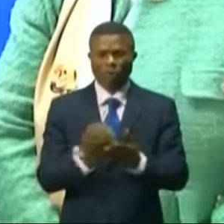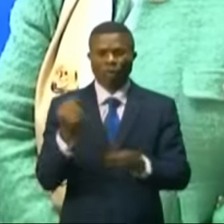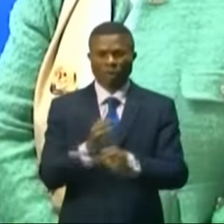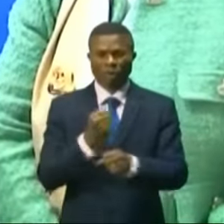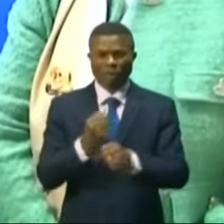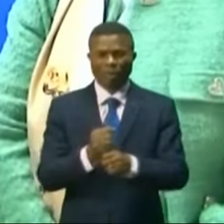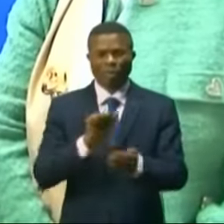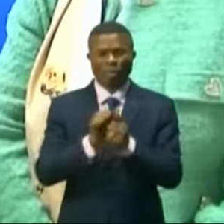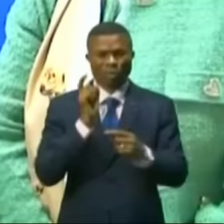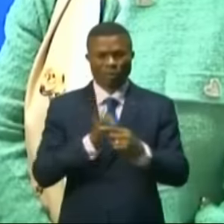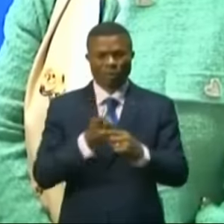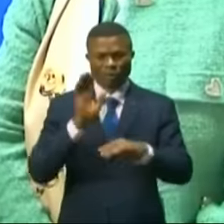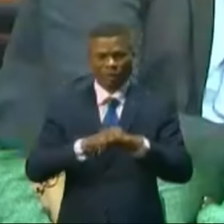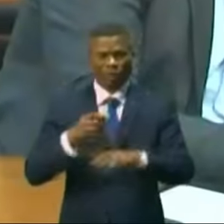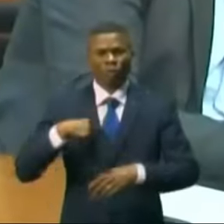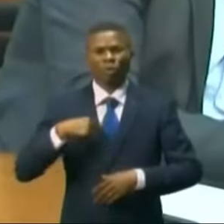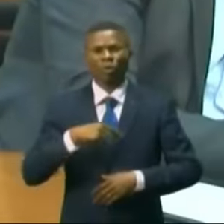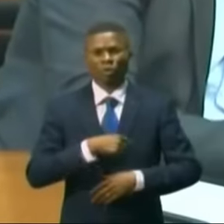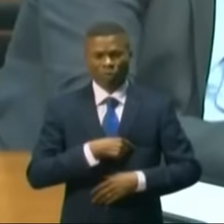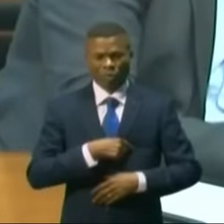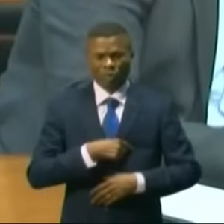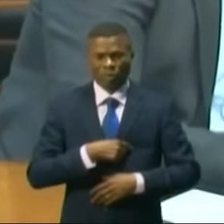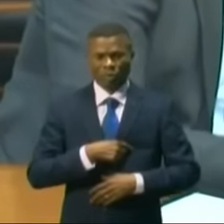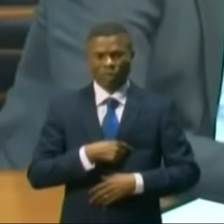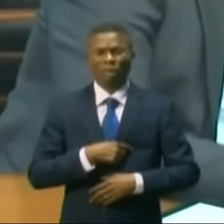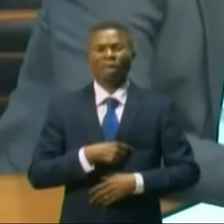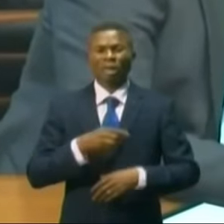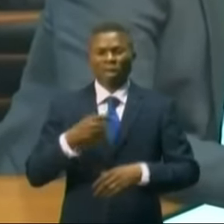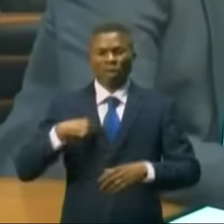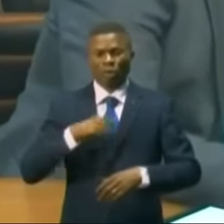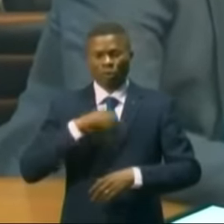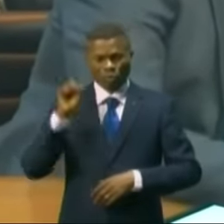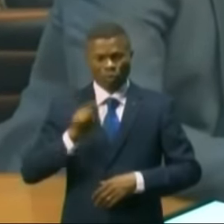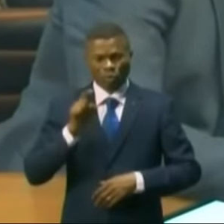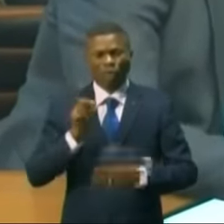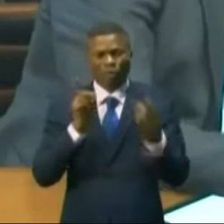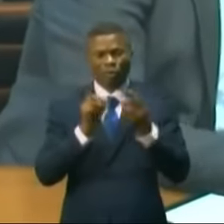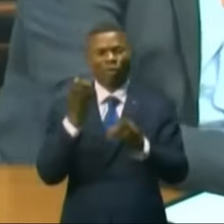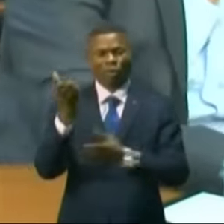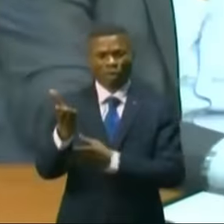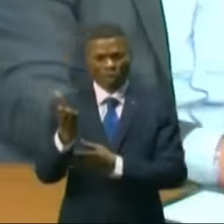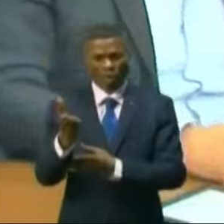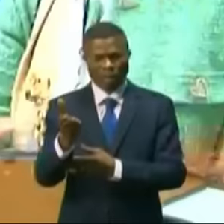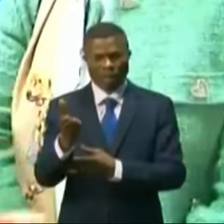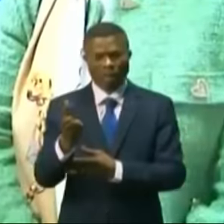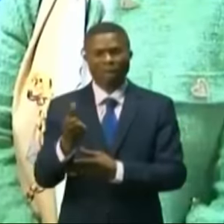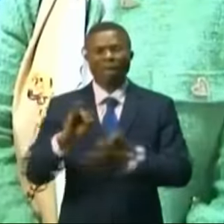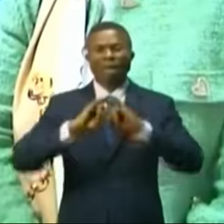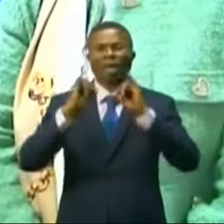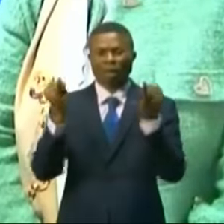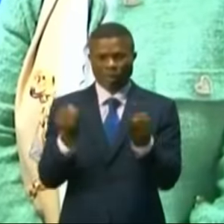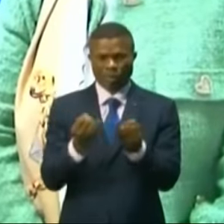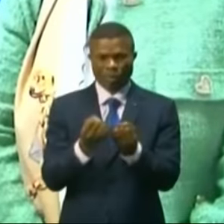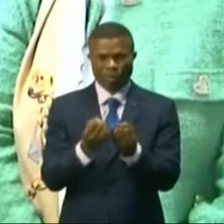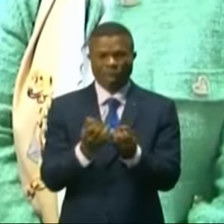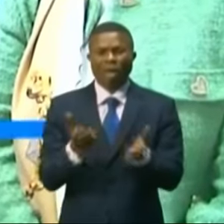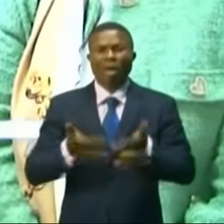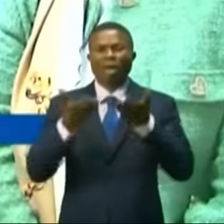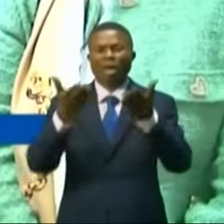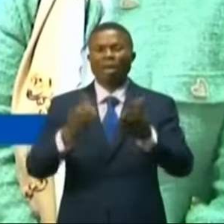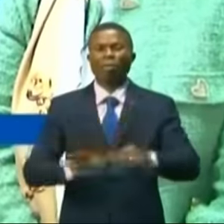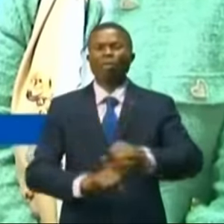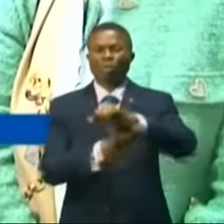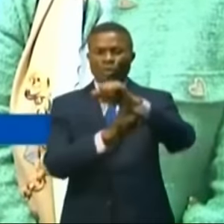les difficultés que nous subissons. Et il est de notre devoir de l'approcher. Et l'industrie a proposé